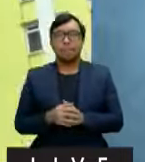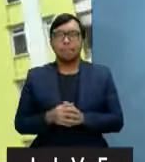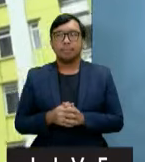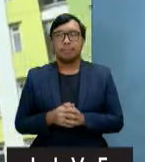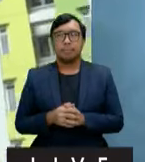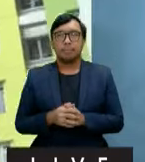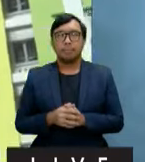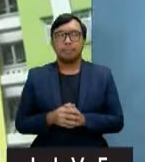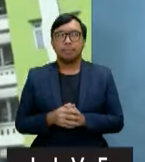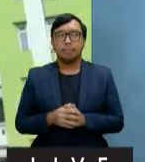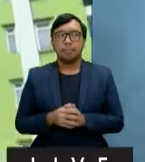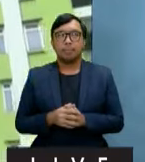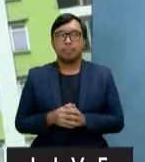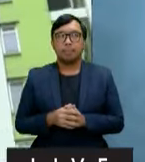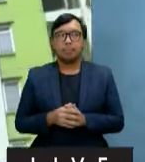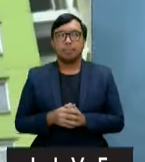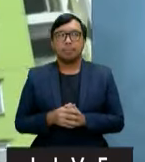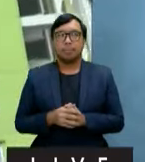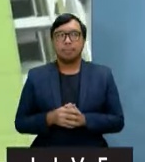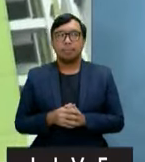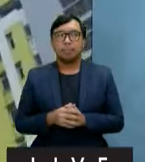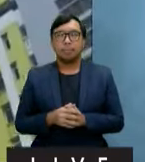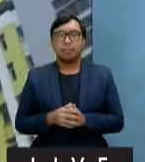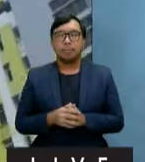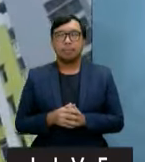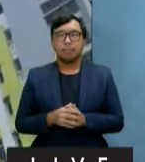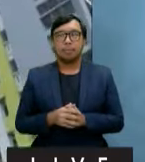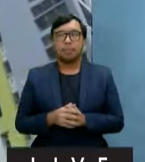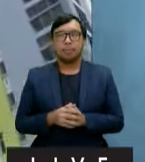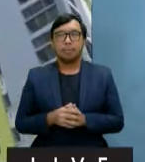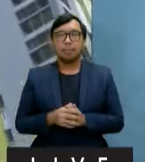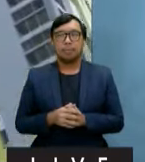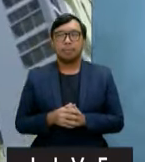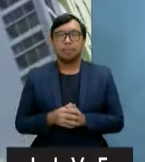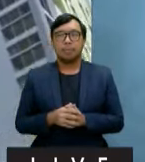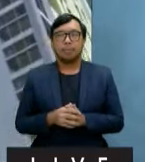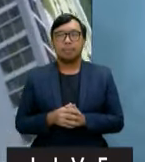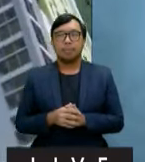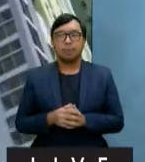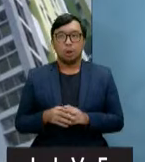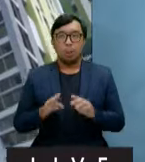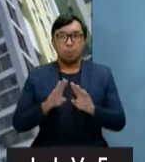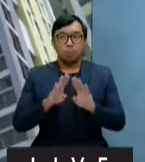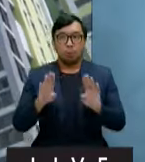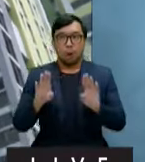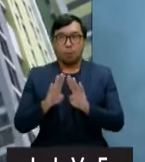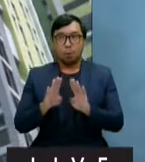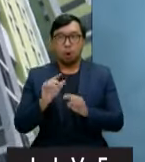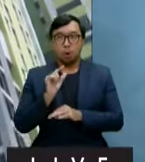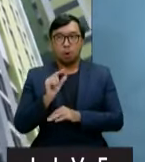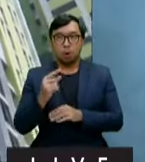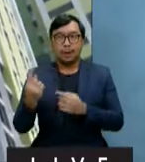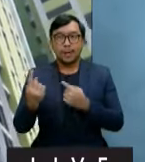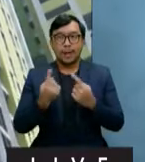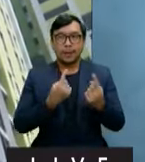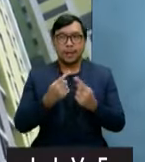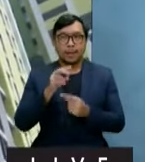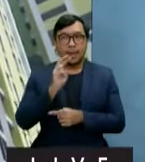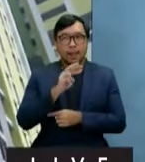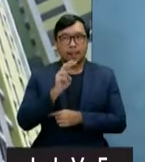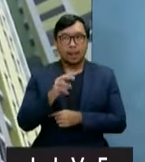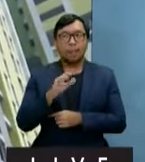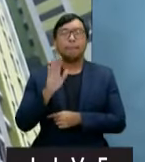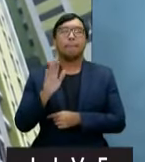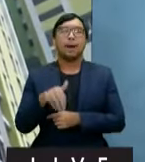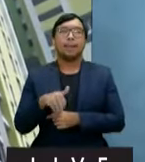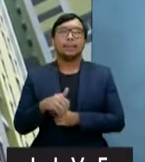di rusunawa ini, site. Dan pelaksanaan open house ini juga masih terus dilakukan, sehingga ada kemungkinan juga akan banyak